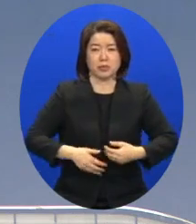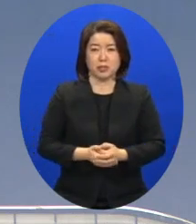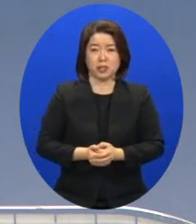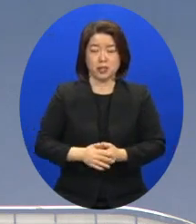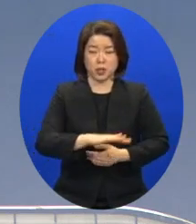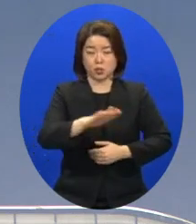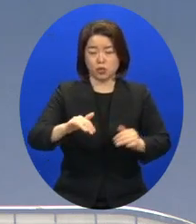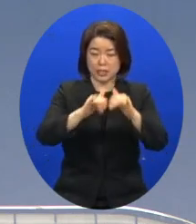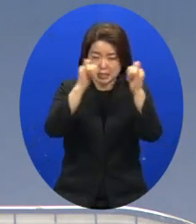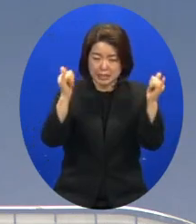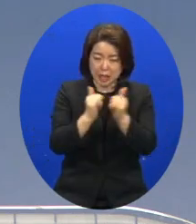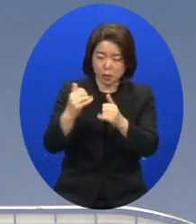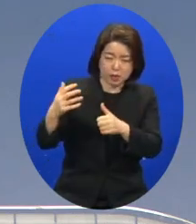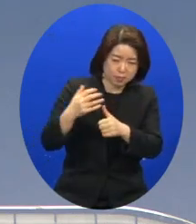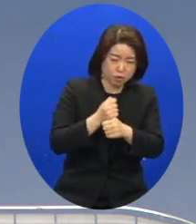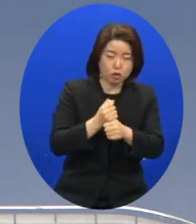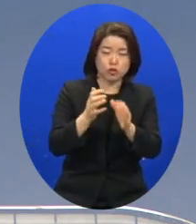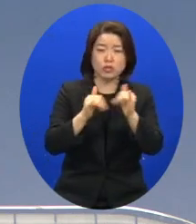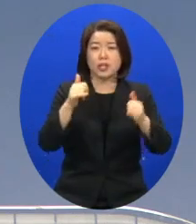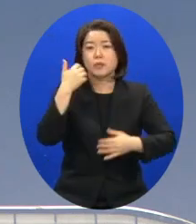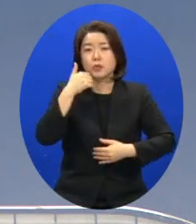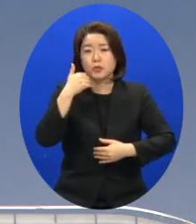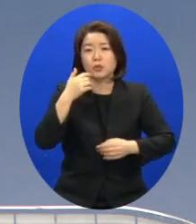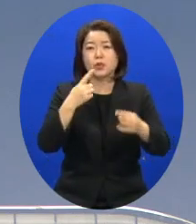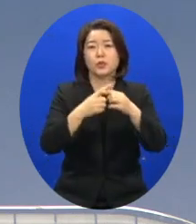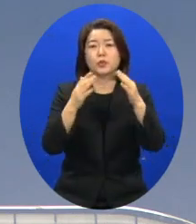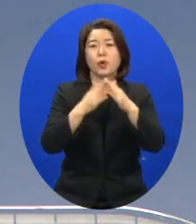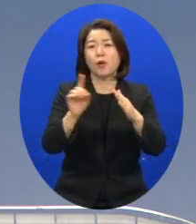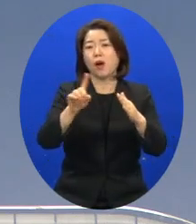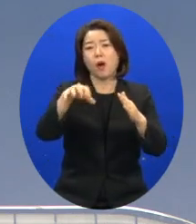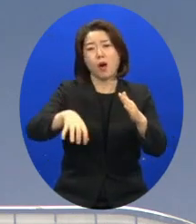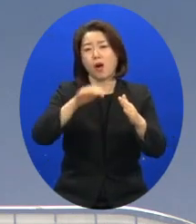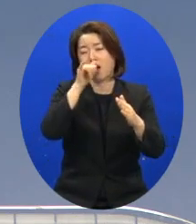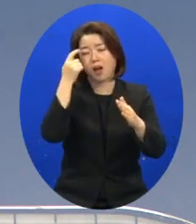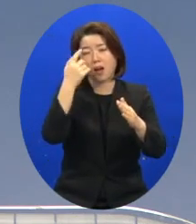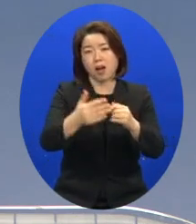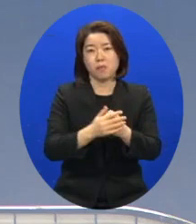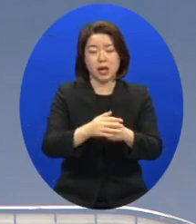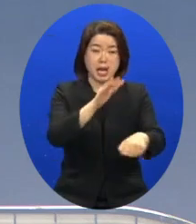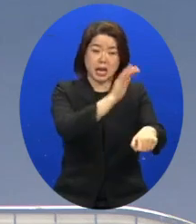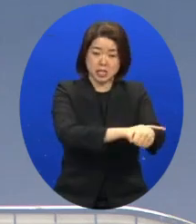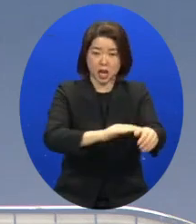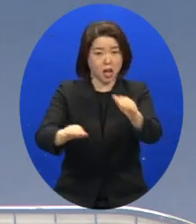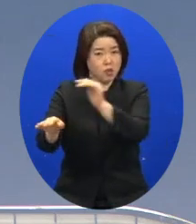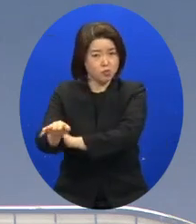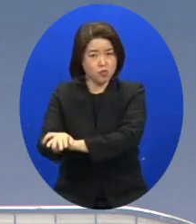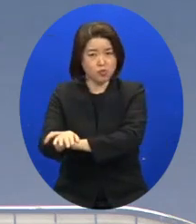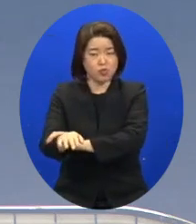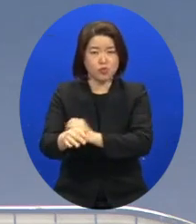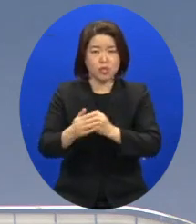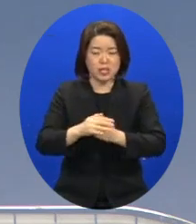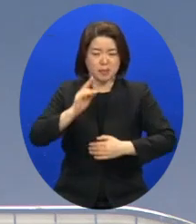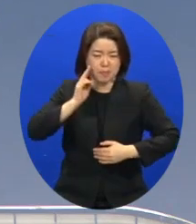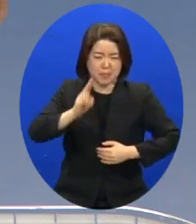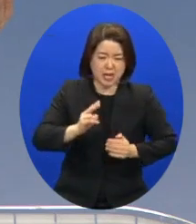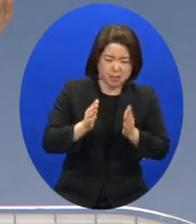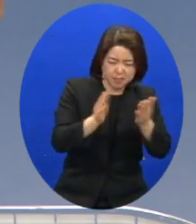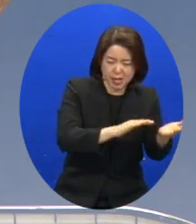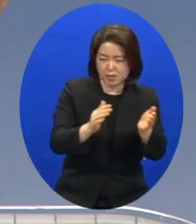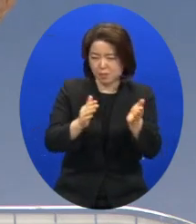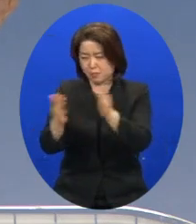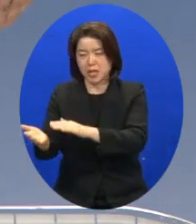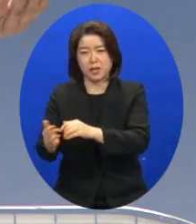뚫어줄 수 있는 사람이 누굽니까 교회가 어디에 있습니까 좌 냐 우 냐 극단적으로 치달아가는